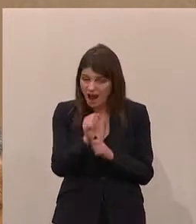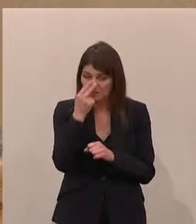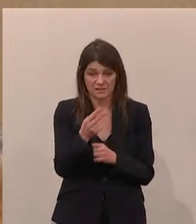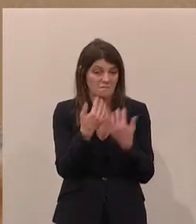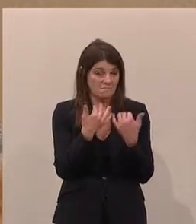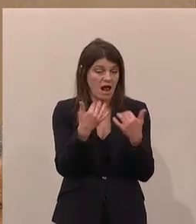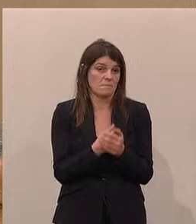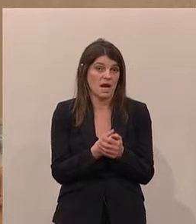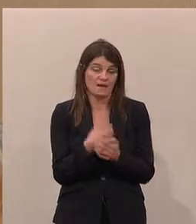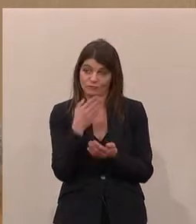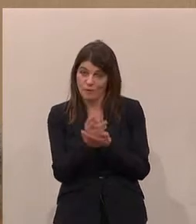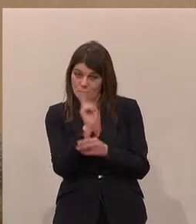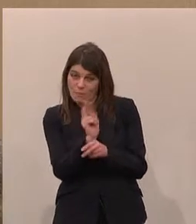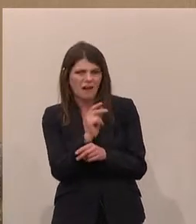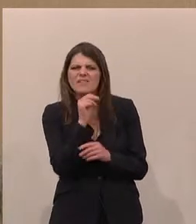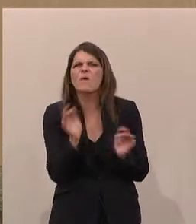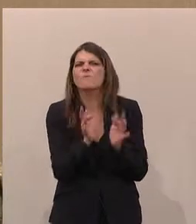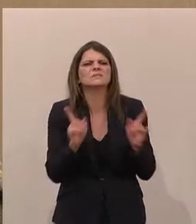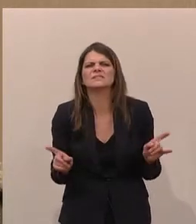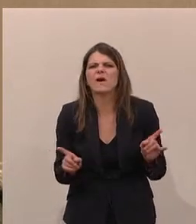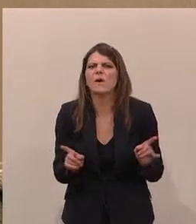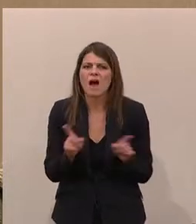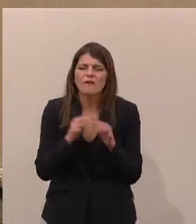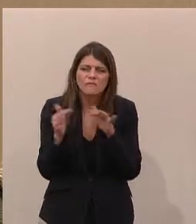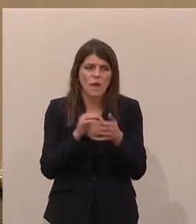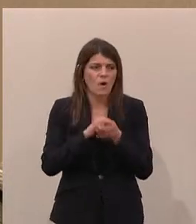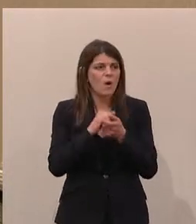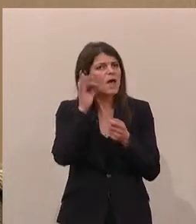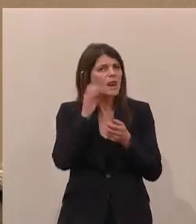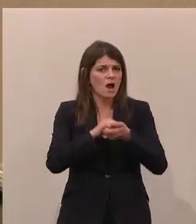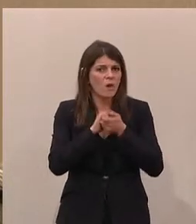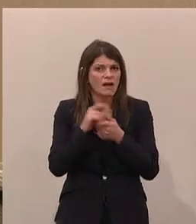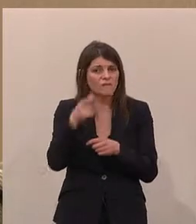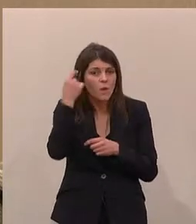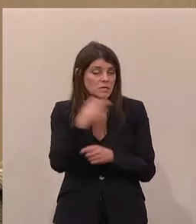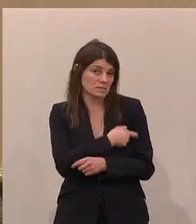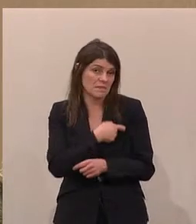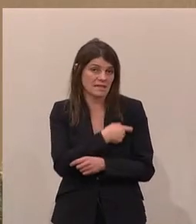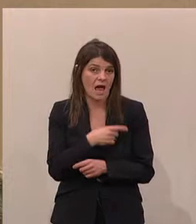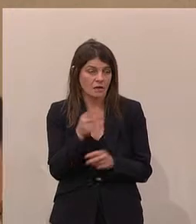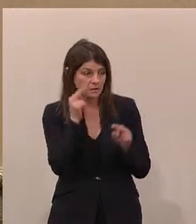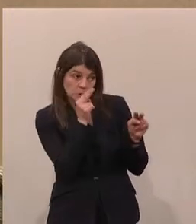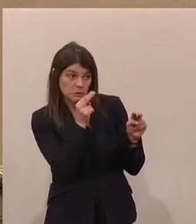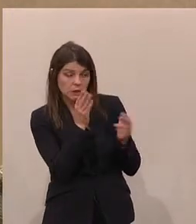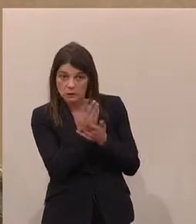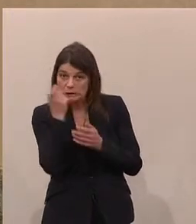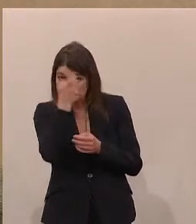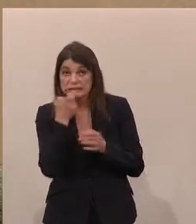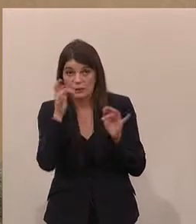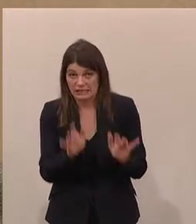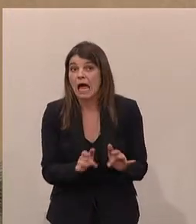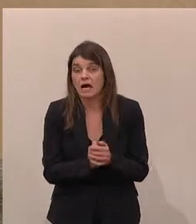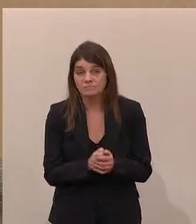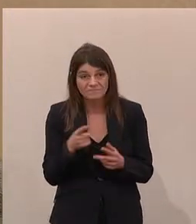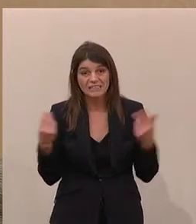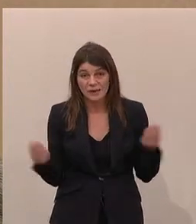Parlament, nicht nur in der Opposition, sondern auch viele Kolleginnen und Kollegen in der Volkspartei mit Sorge. All das sind